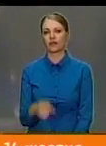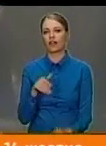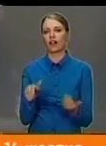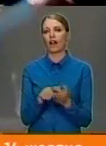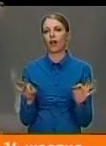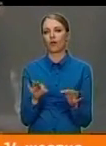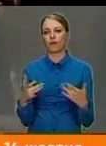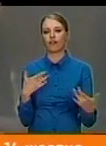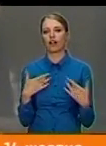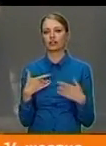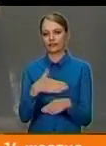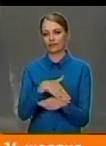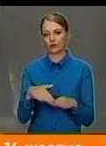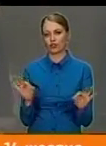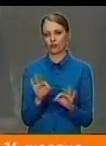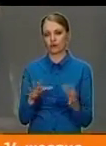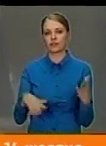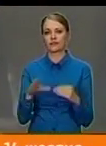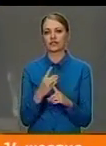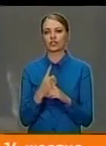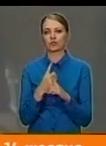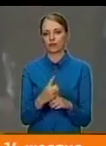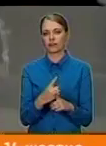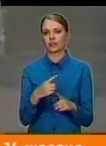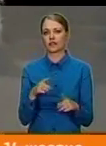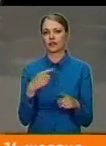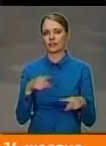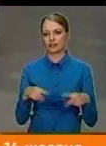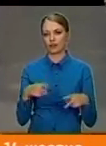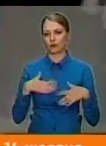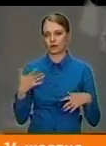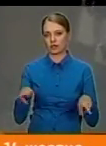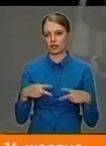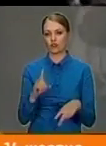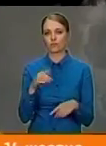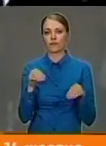Акомпонували артистові вуличні музики, все супроводжували запальні грузинські танці.